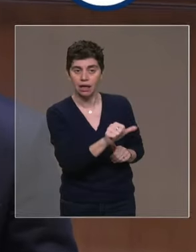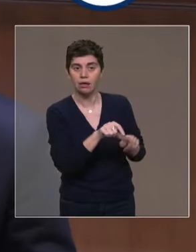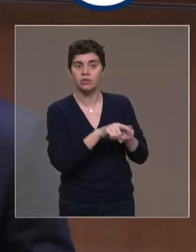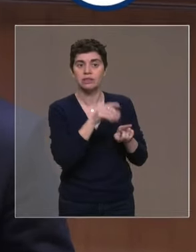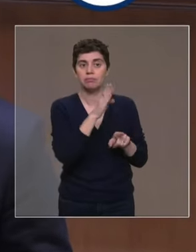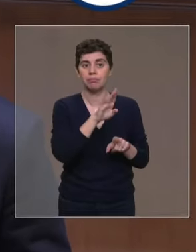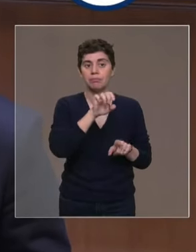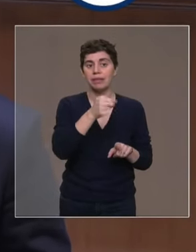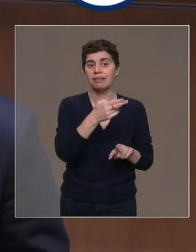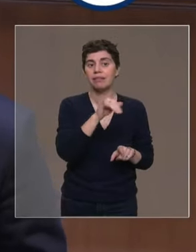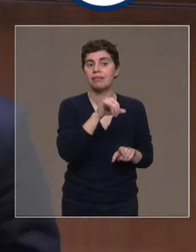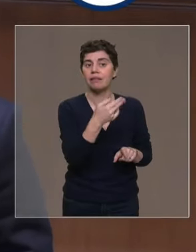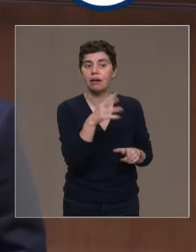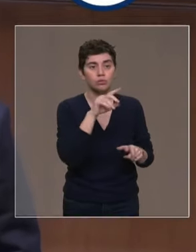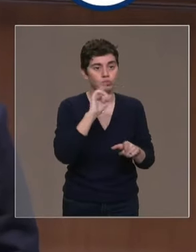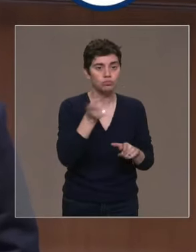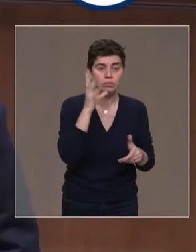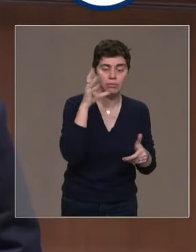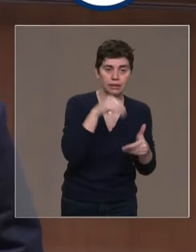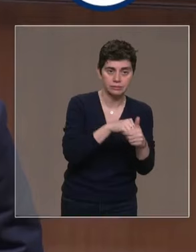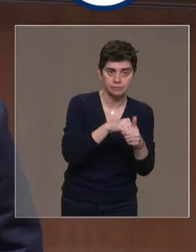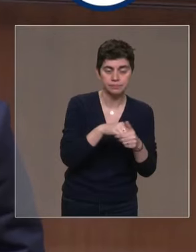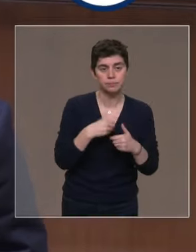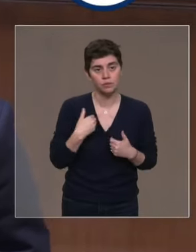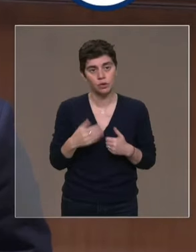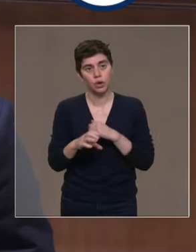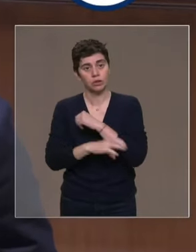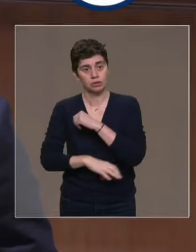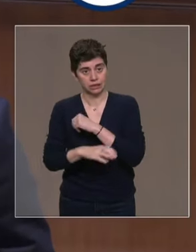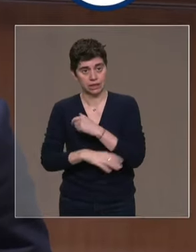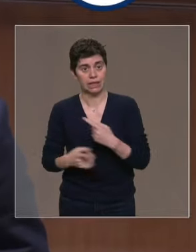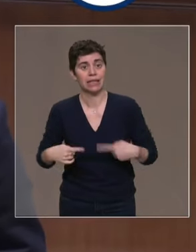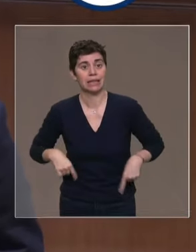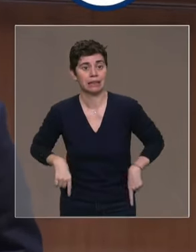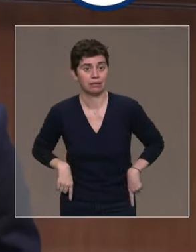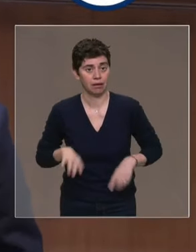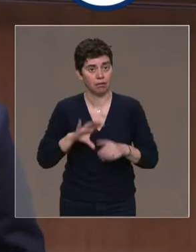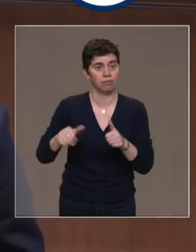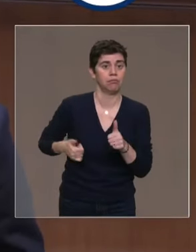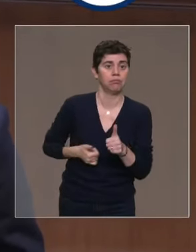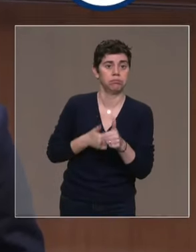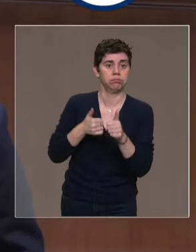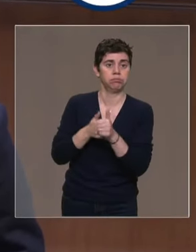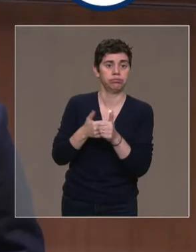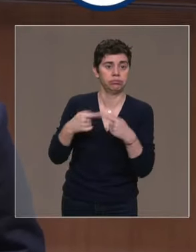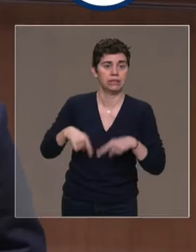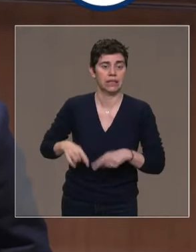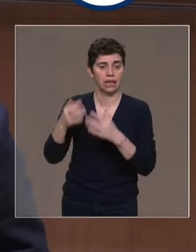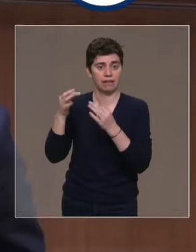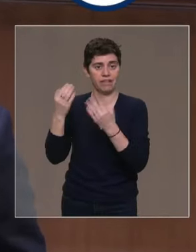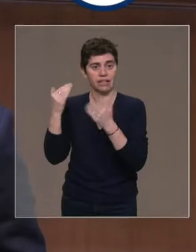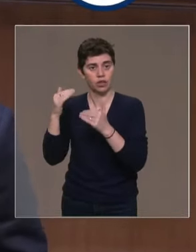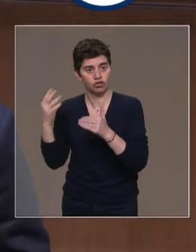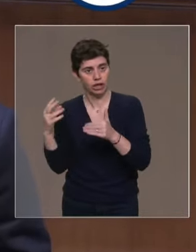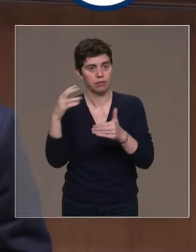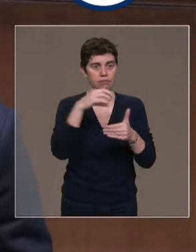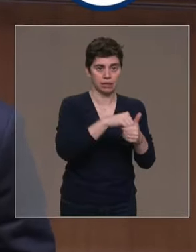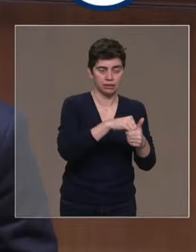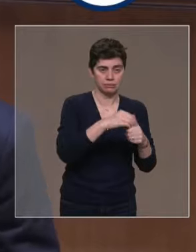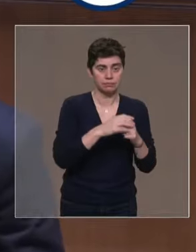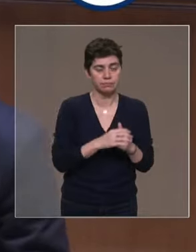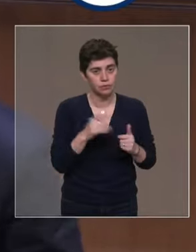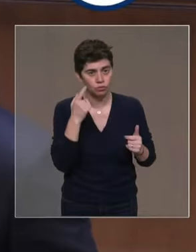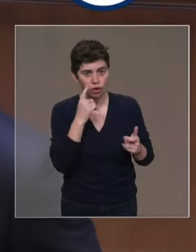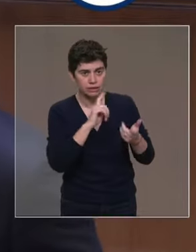étions représentés, vous l'avez dit, par la secrétaire d'État Chrysoula Zakharopoulou. Nous avons souligné la gravité de la situation sécuritaire et